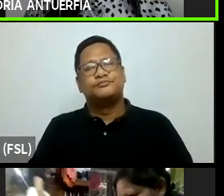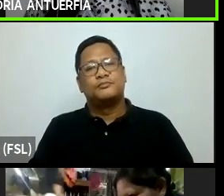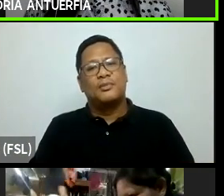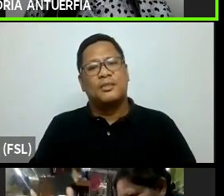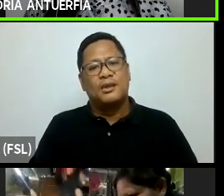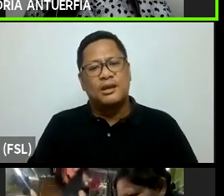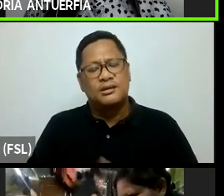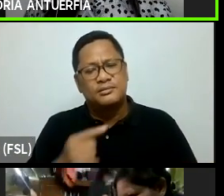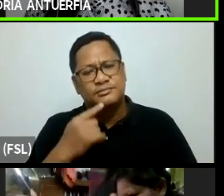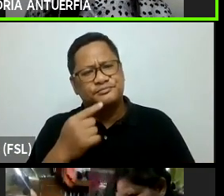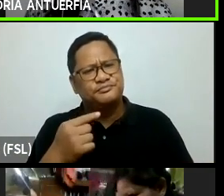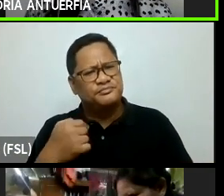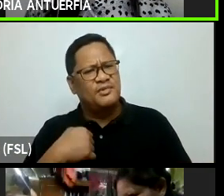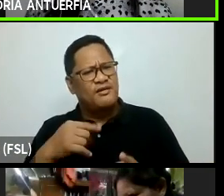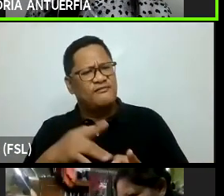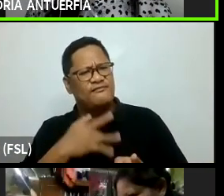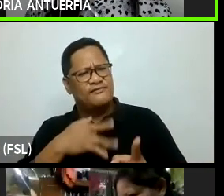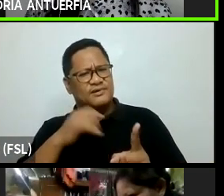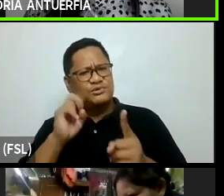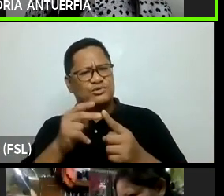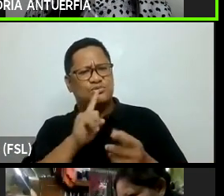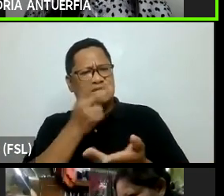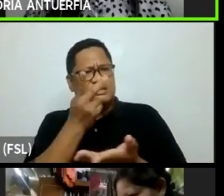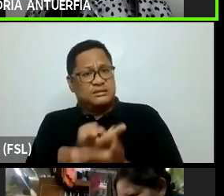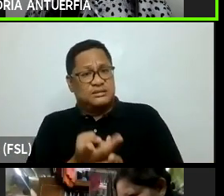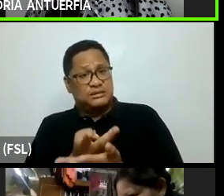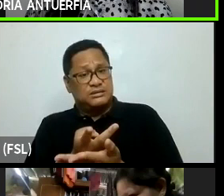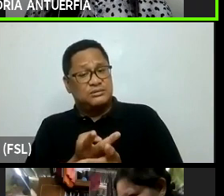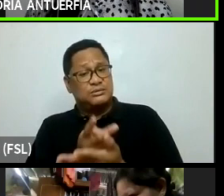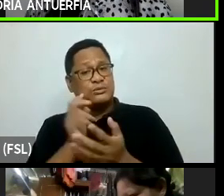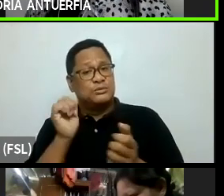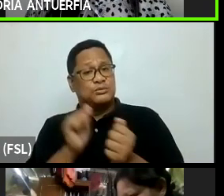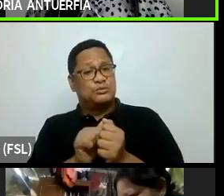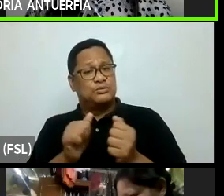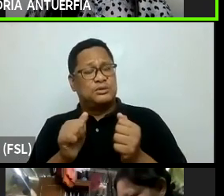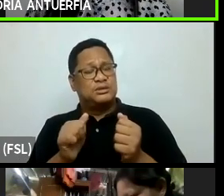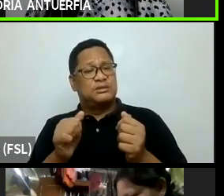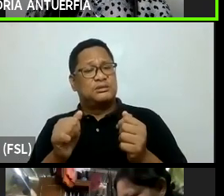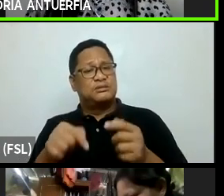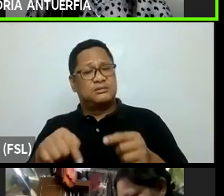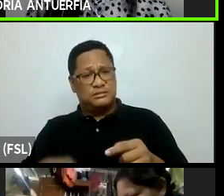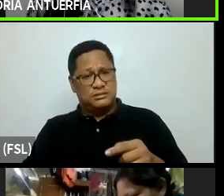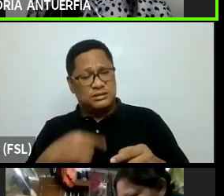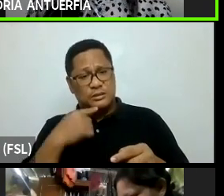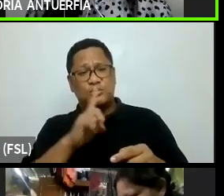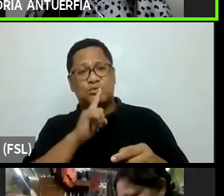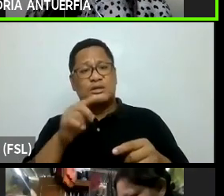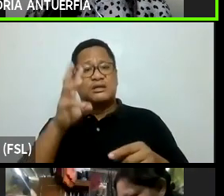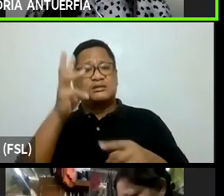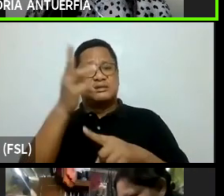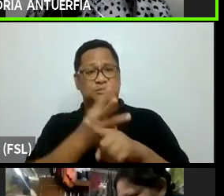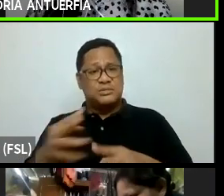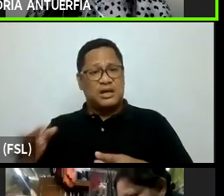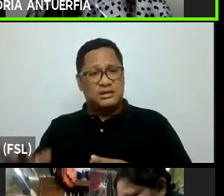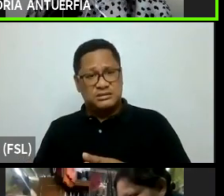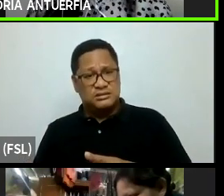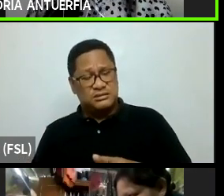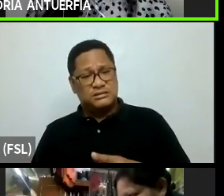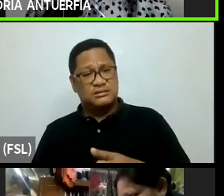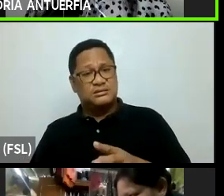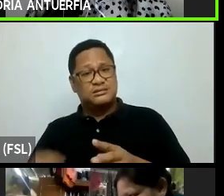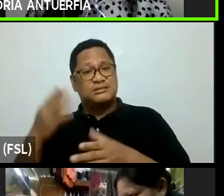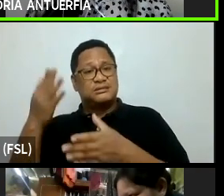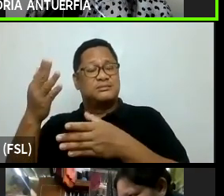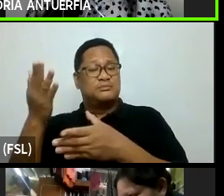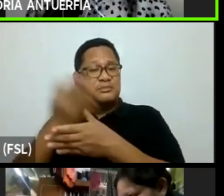bang situation ko na nakahiga lang dapat with all the pain na yung pa ako nakasimento for 6 months. Hindi yung naging hindrance sa